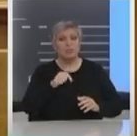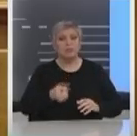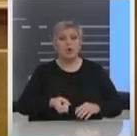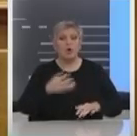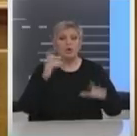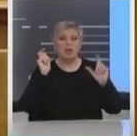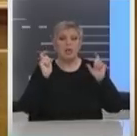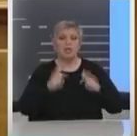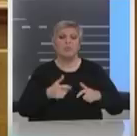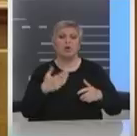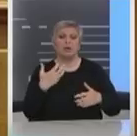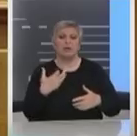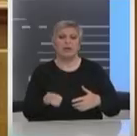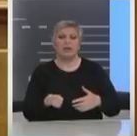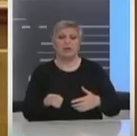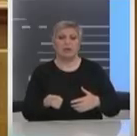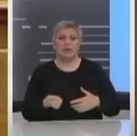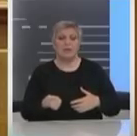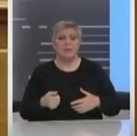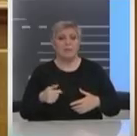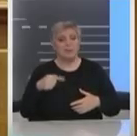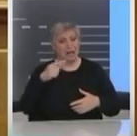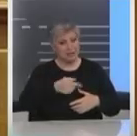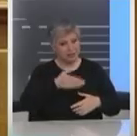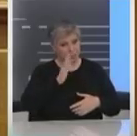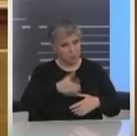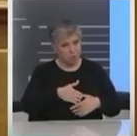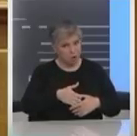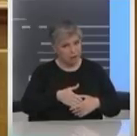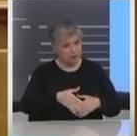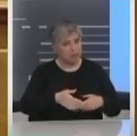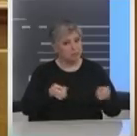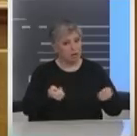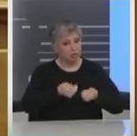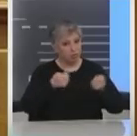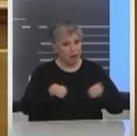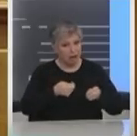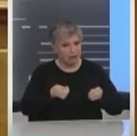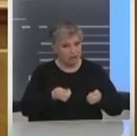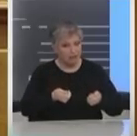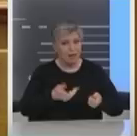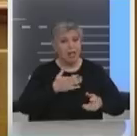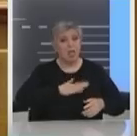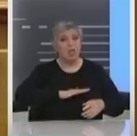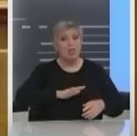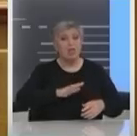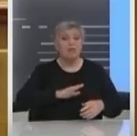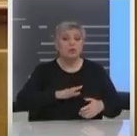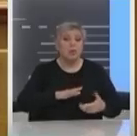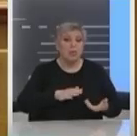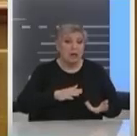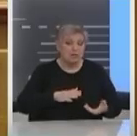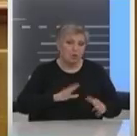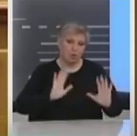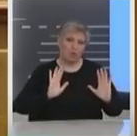Δημοκρατίας, εσείς δεν είστε σε θέση να την υλοποιήσετε. Δεν τη θέλετε, δεν την πιστεύετε,